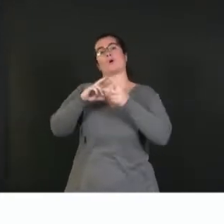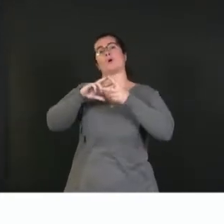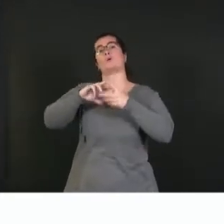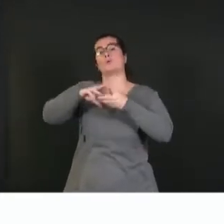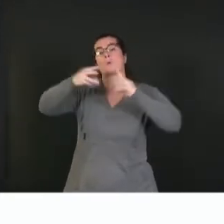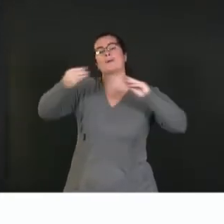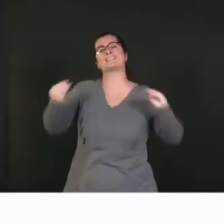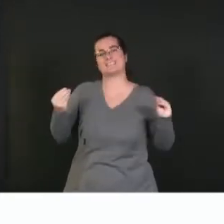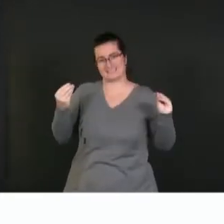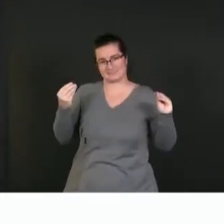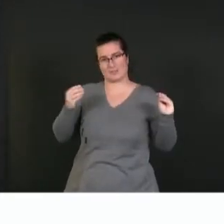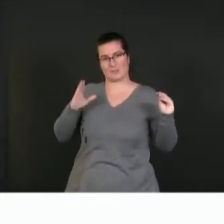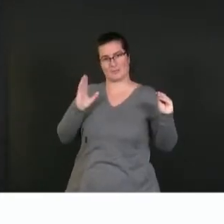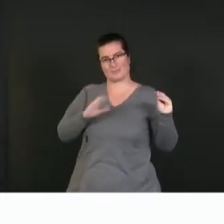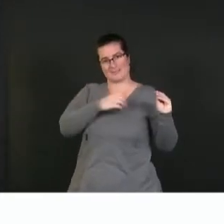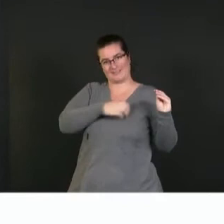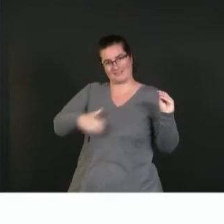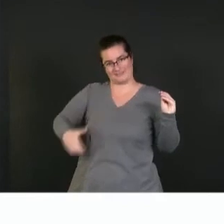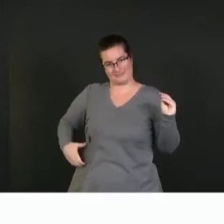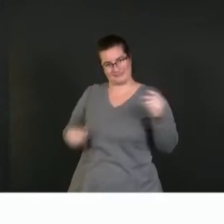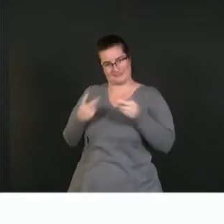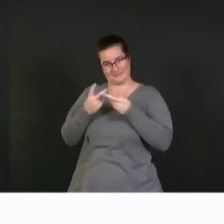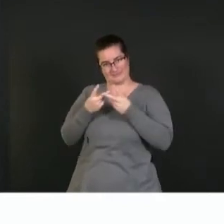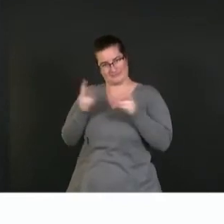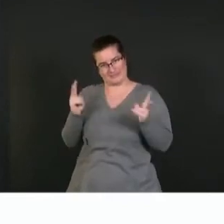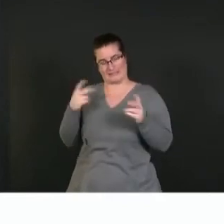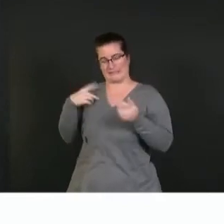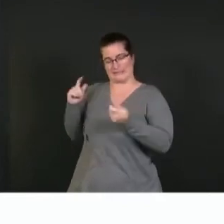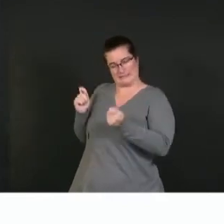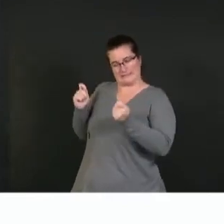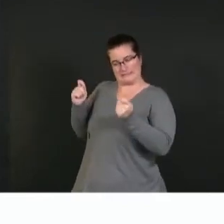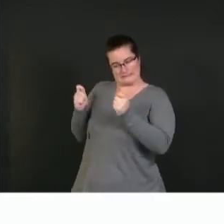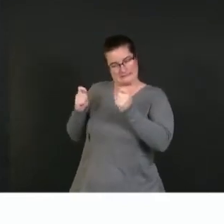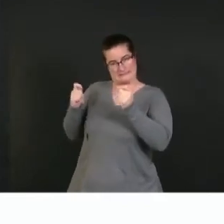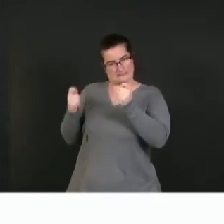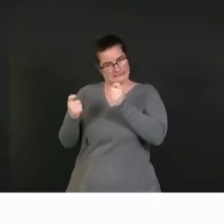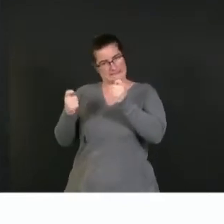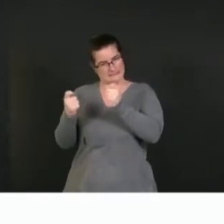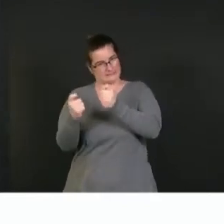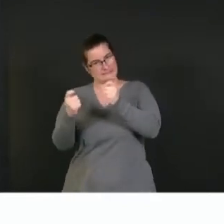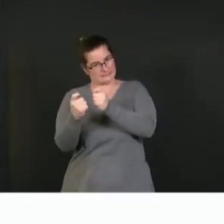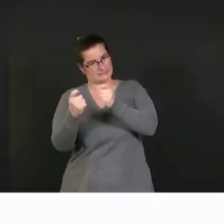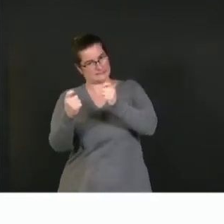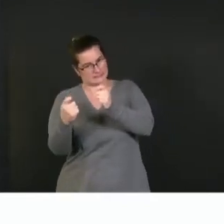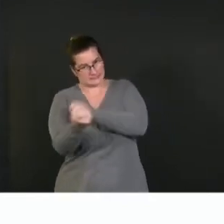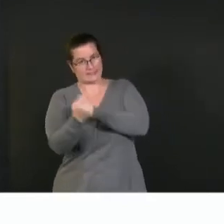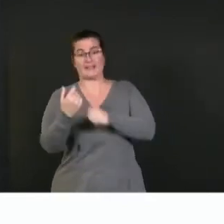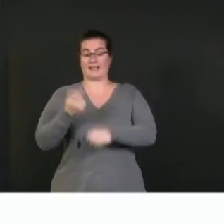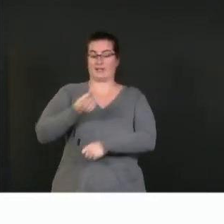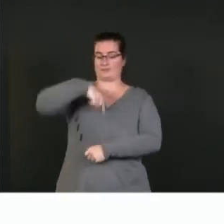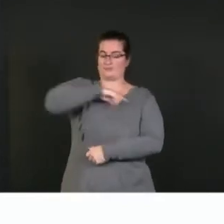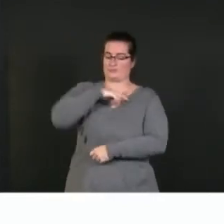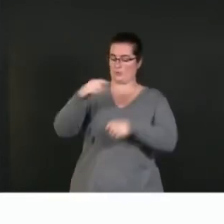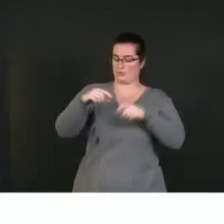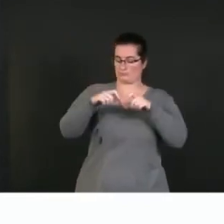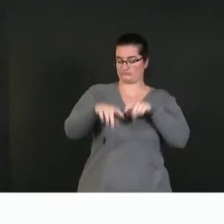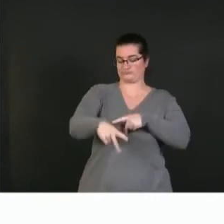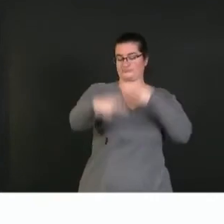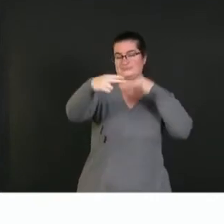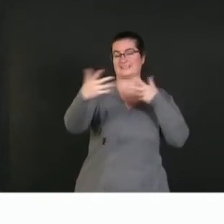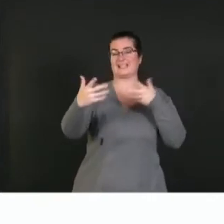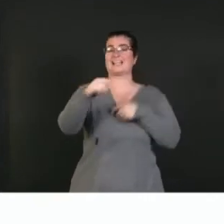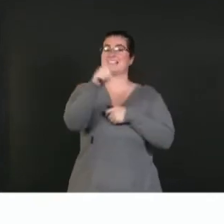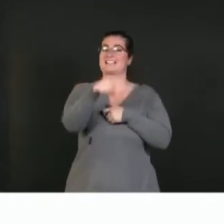encore certainement de nombreux progrès et de nombreux ajustements pour pouvoir répondre aux objectifs du mandat, notamment celui de la quête du